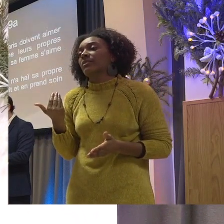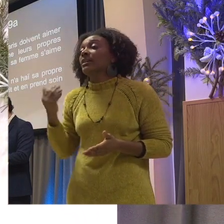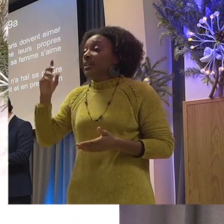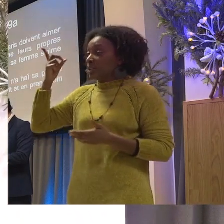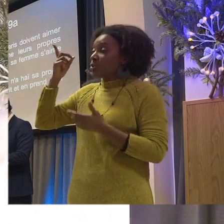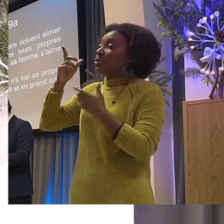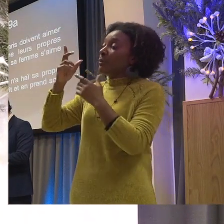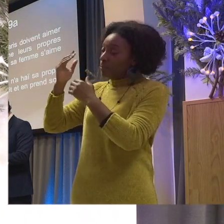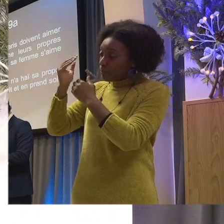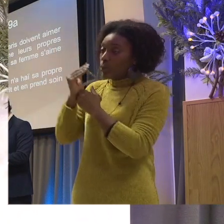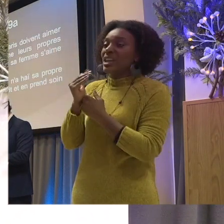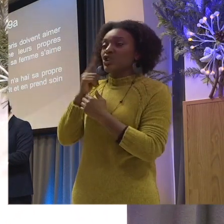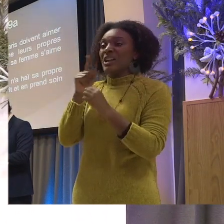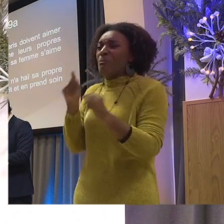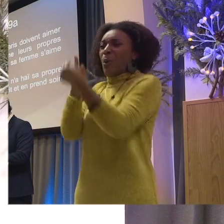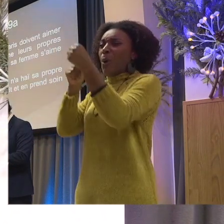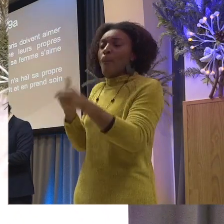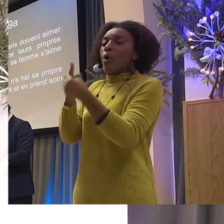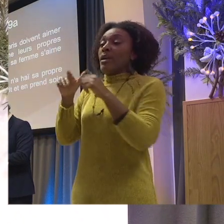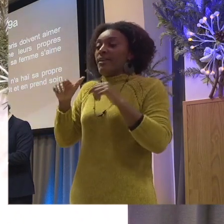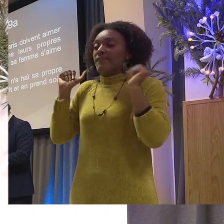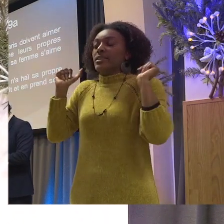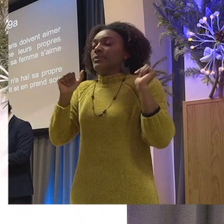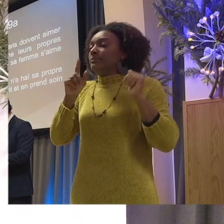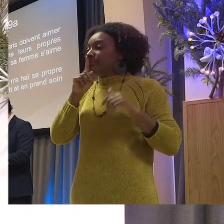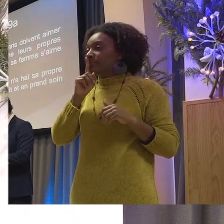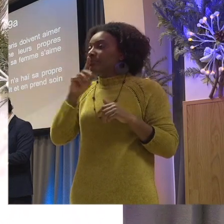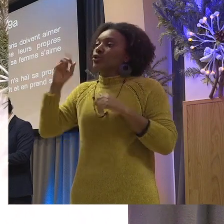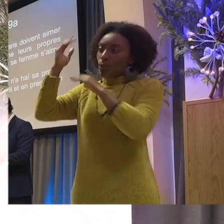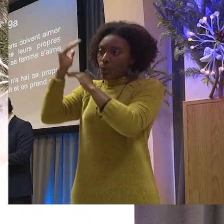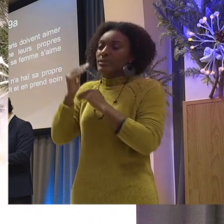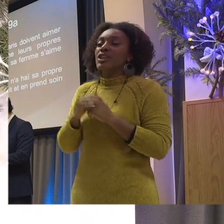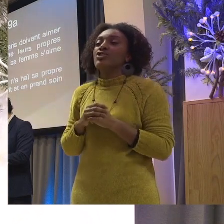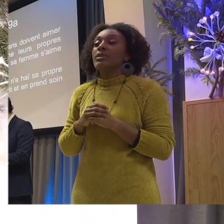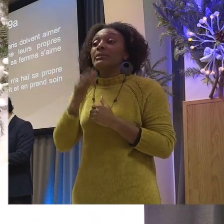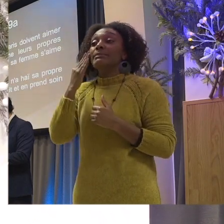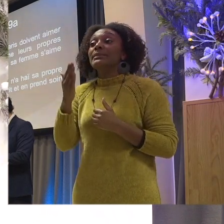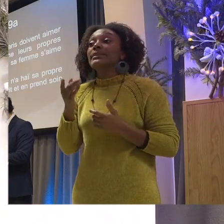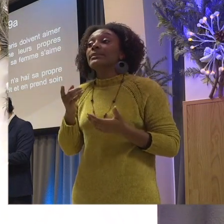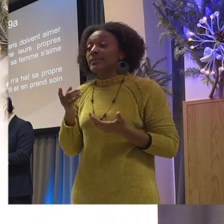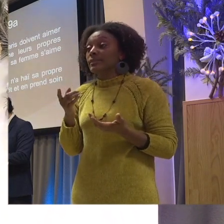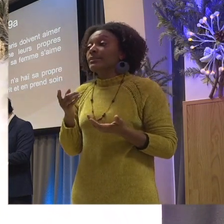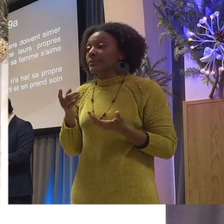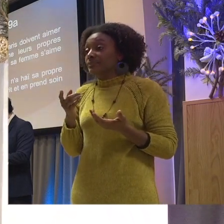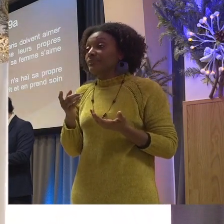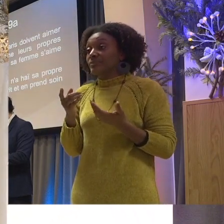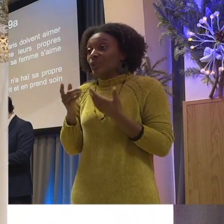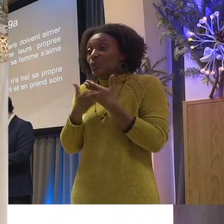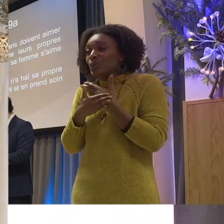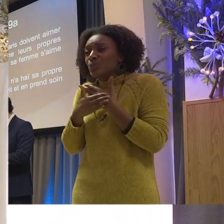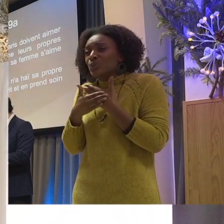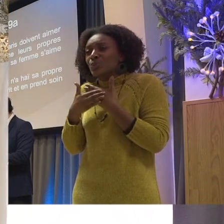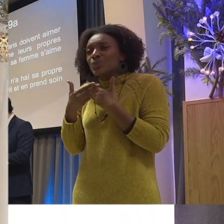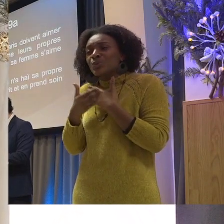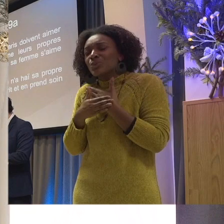toute dispute. Dieu te gardera de toute colère. Merci Seigneur. À l'inverse, celui qui est doux et celui